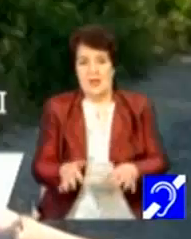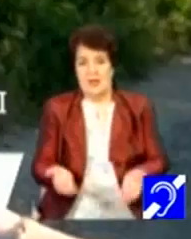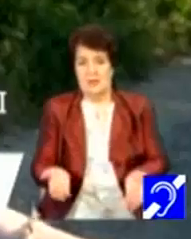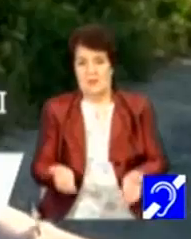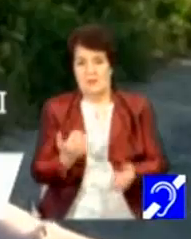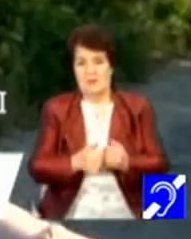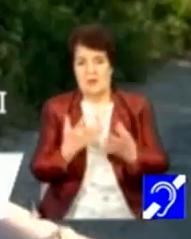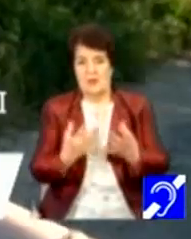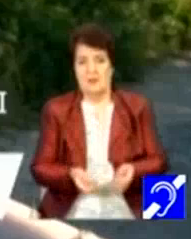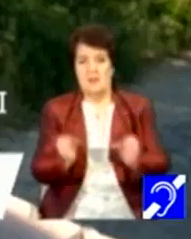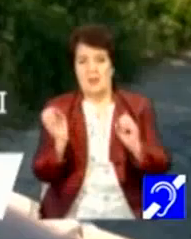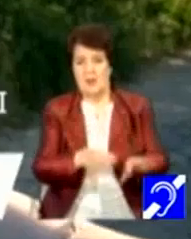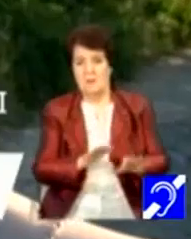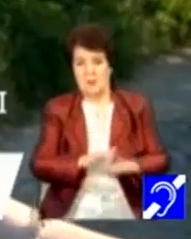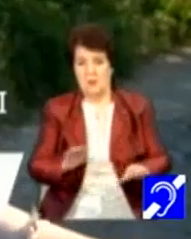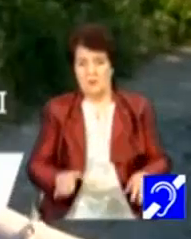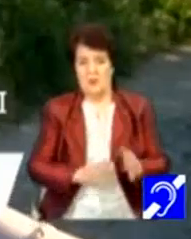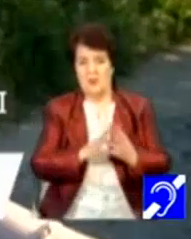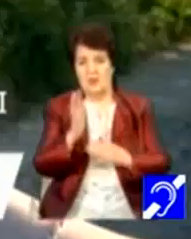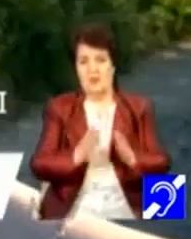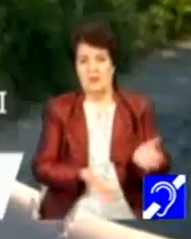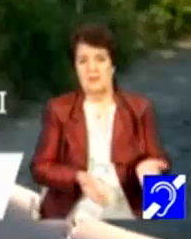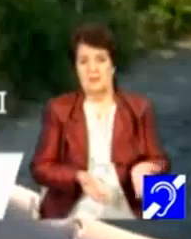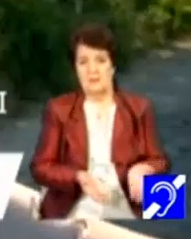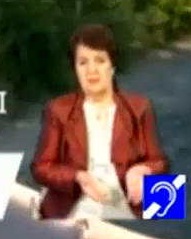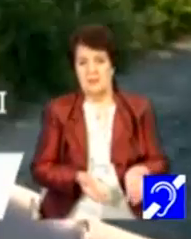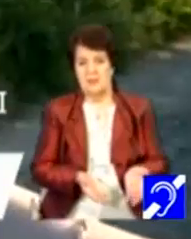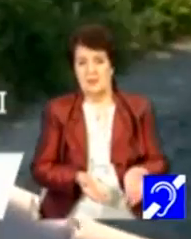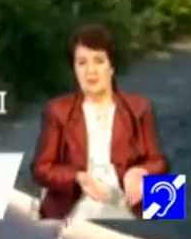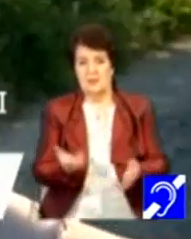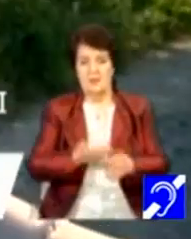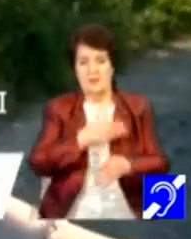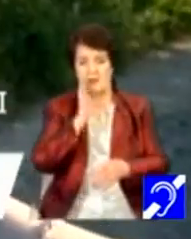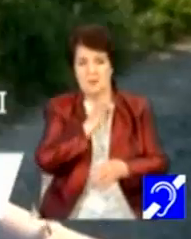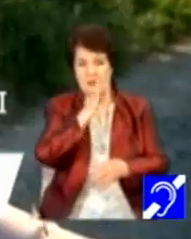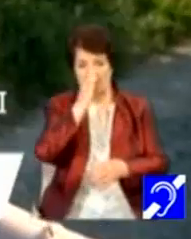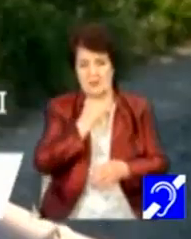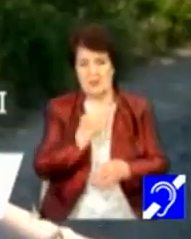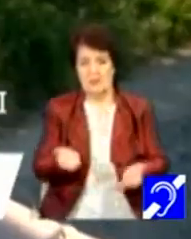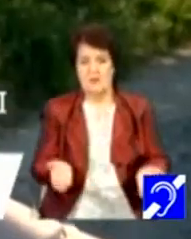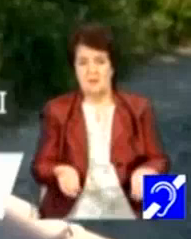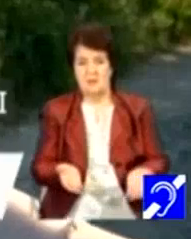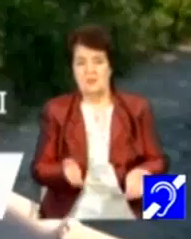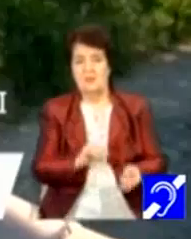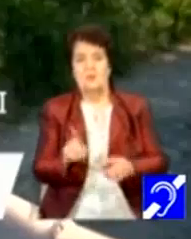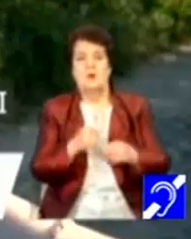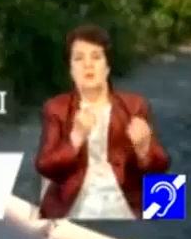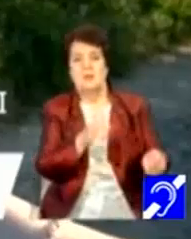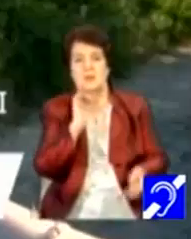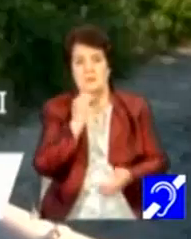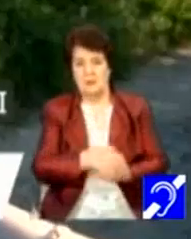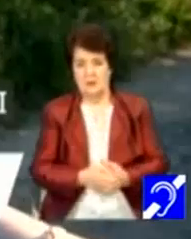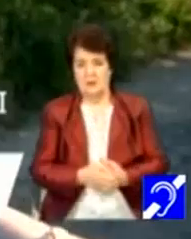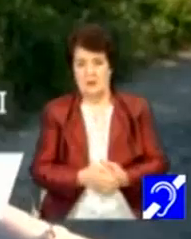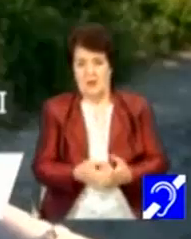и ляпа да копти, копти креск. Știi, fără tată, fără mamă, dar baba și poți să-i dăi.